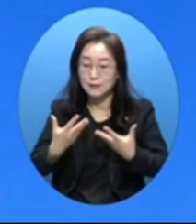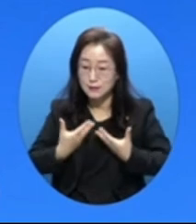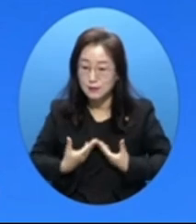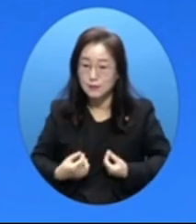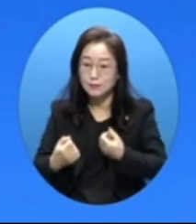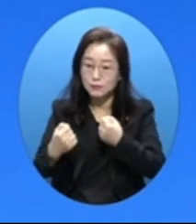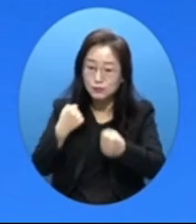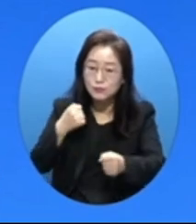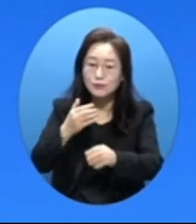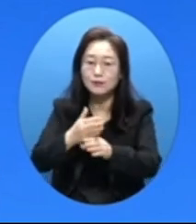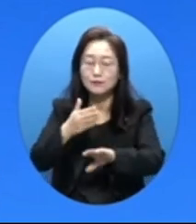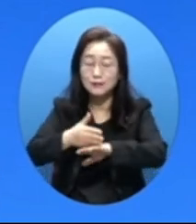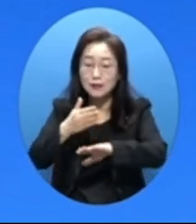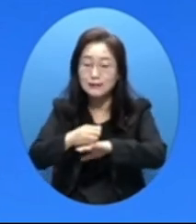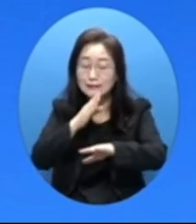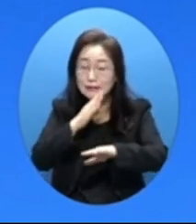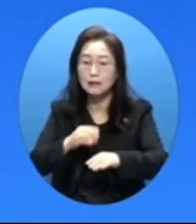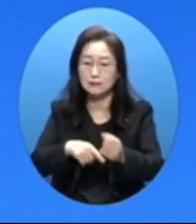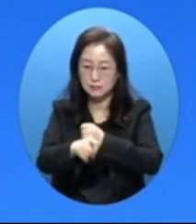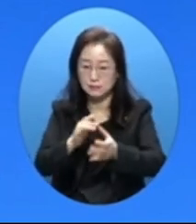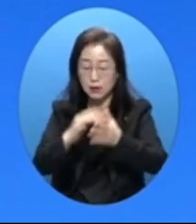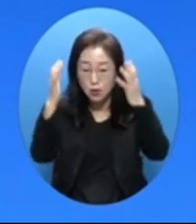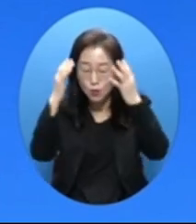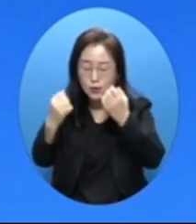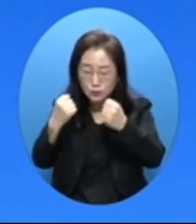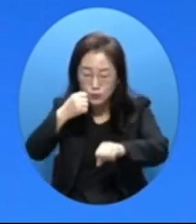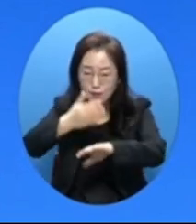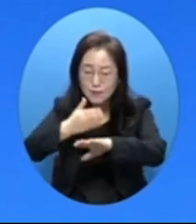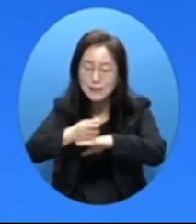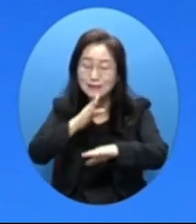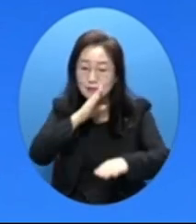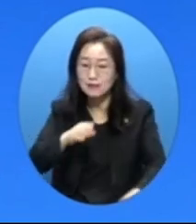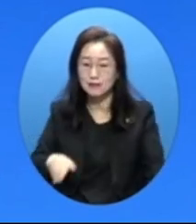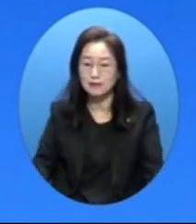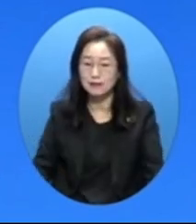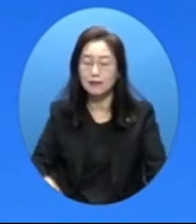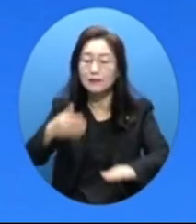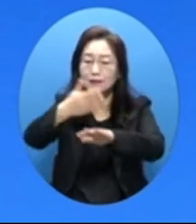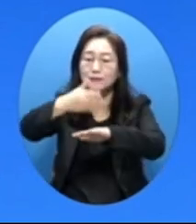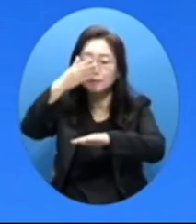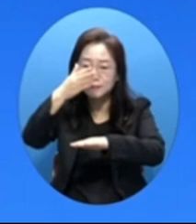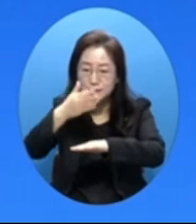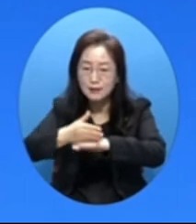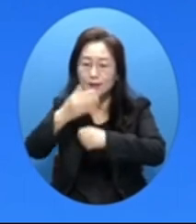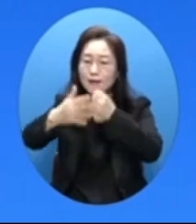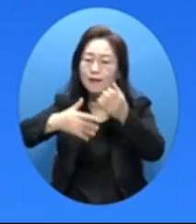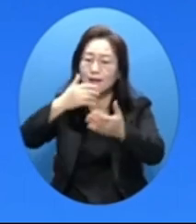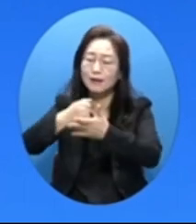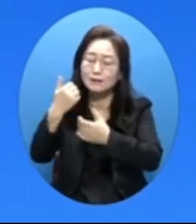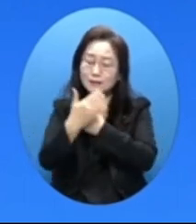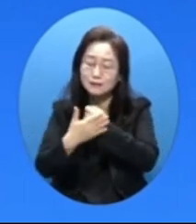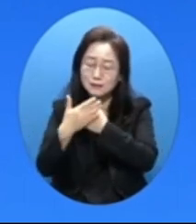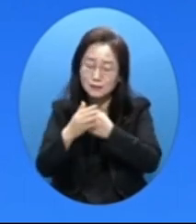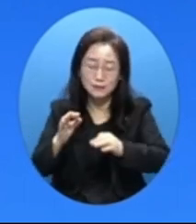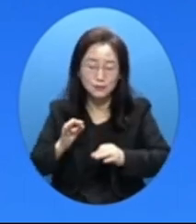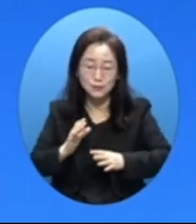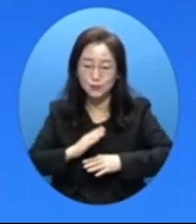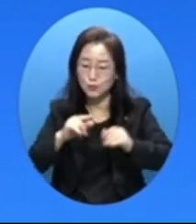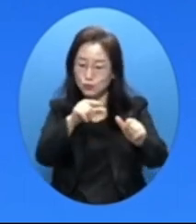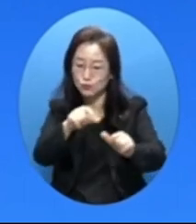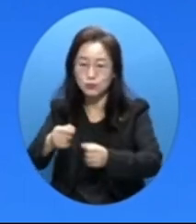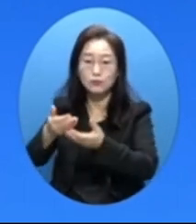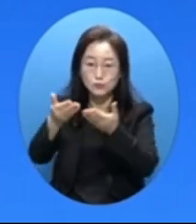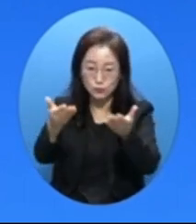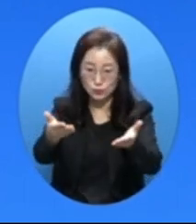절망 중에 감사가 진짜 감사입니다 고난주에 감사 진짜 감사합니다이 감사가 하나님의 가운데 놀라운 구원의 역사를